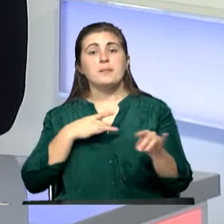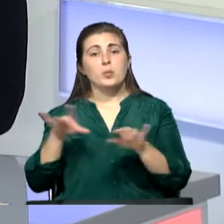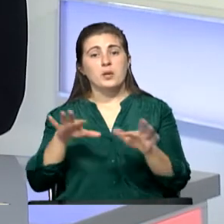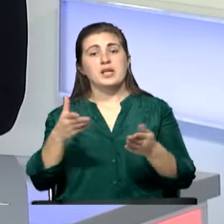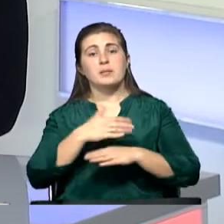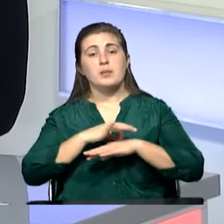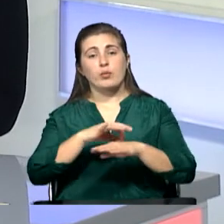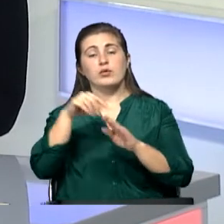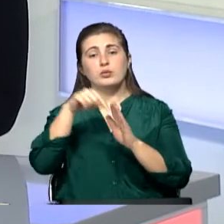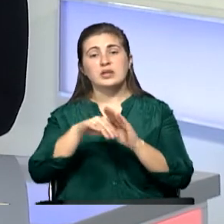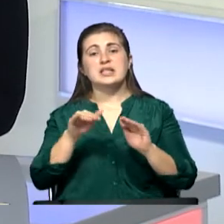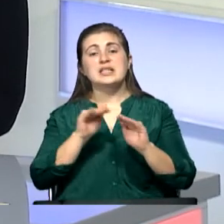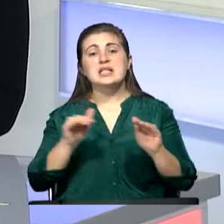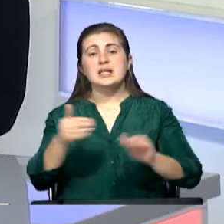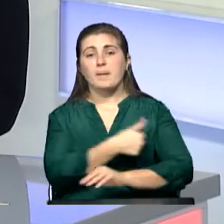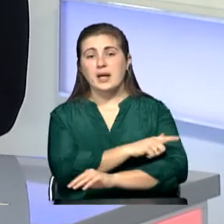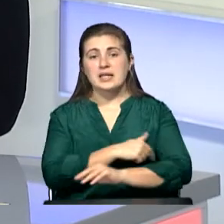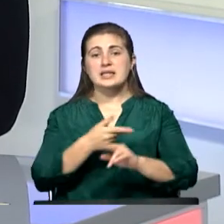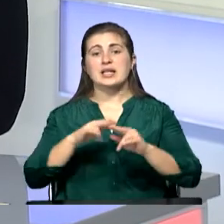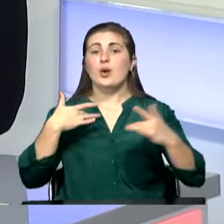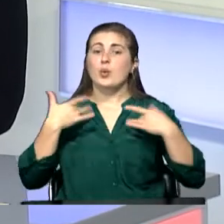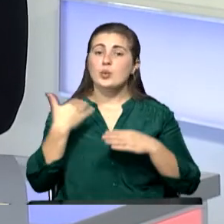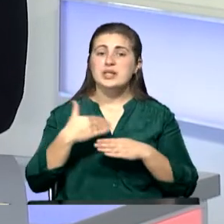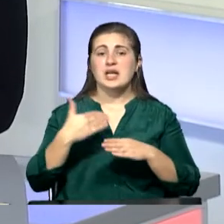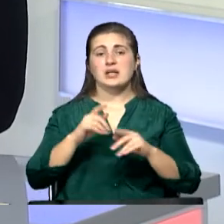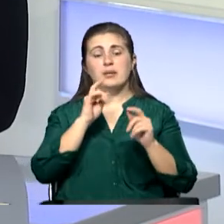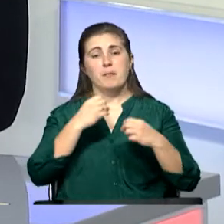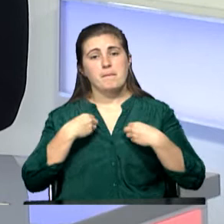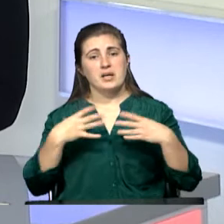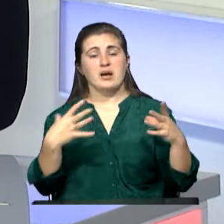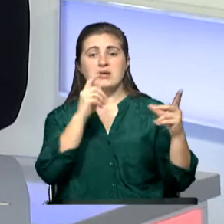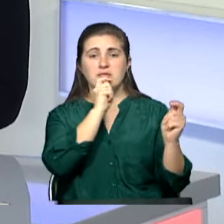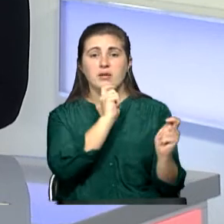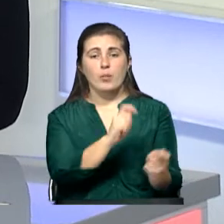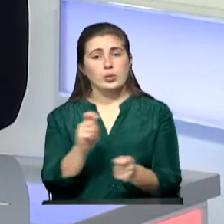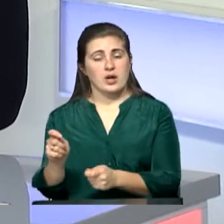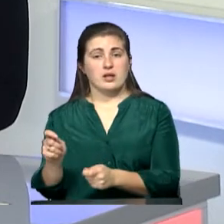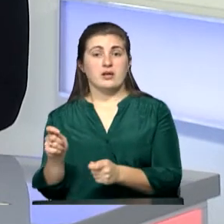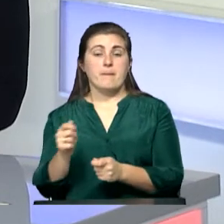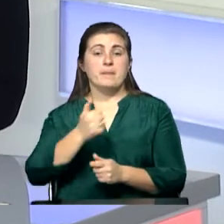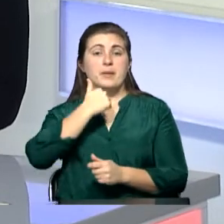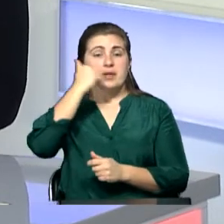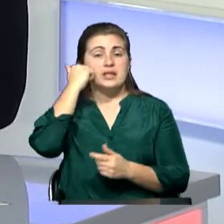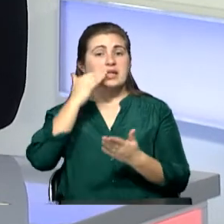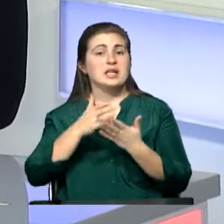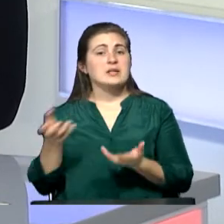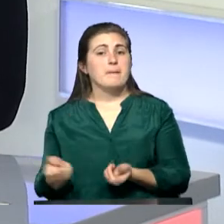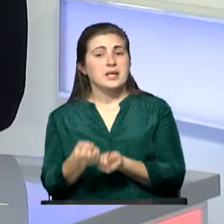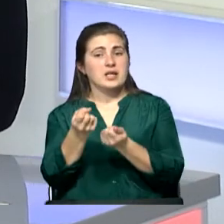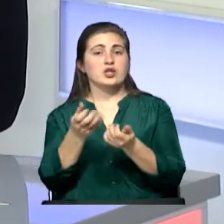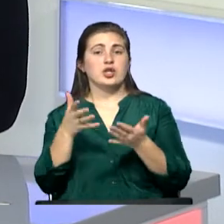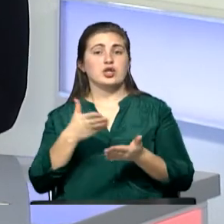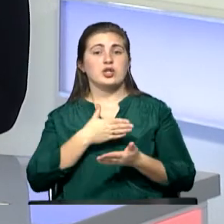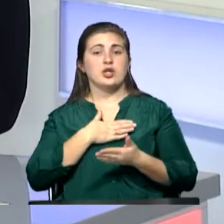проводим внутри детской больницы, это и концерты, и праздники, и подарки. Благодаря есть поддержка, конечно,